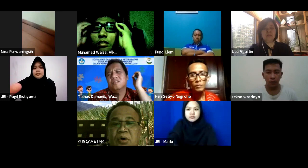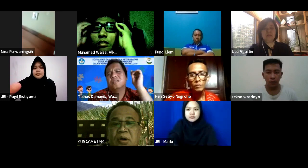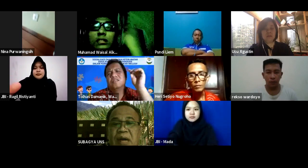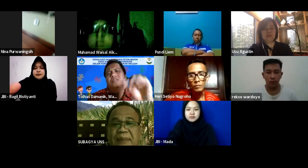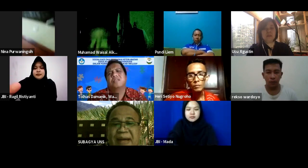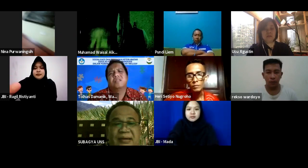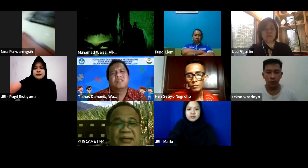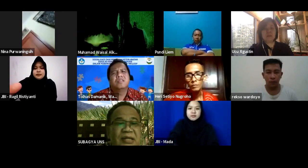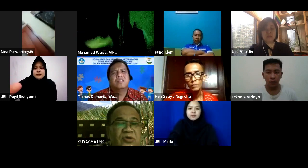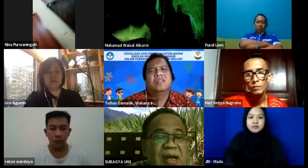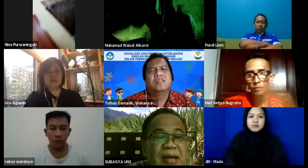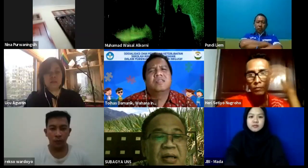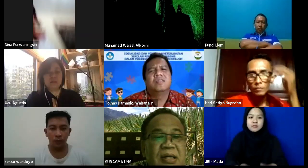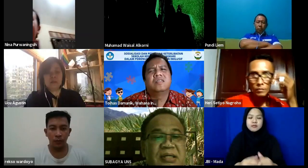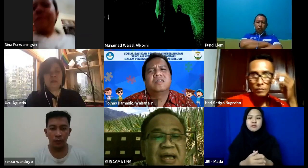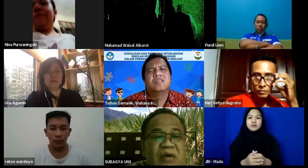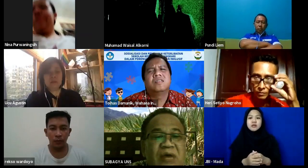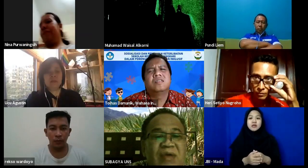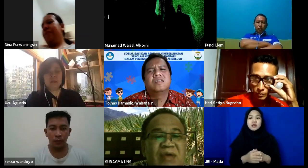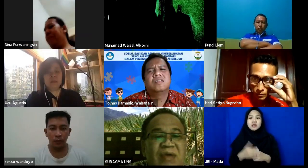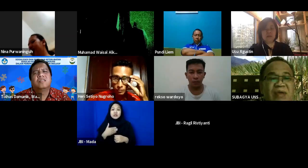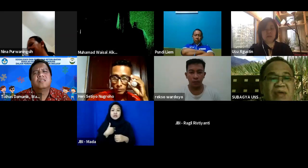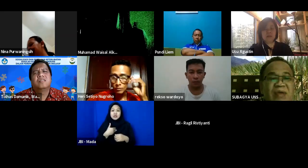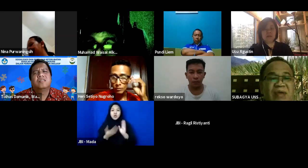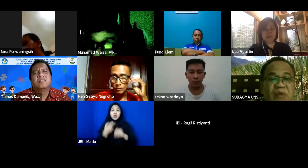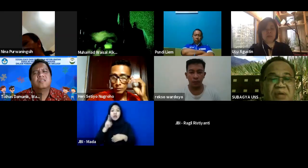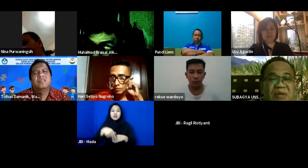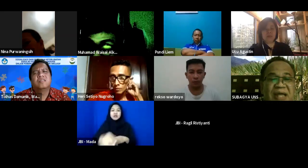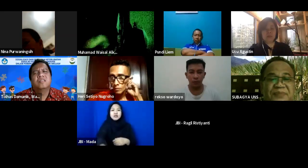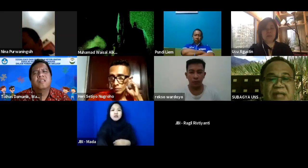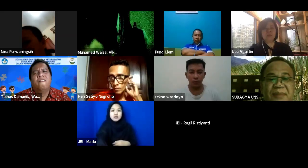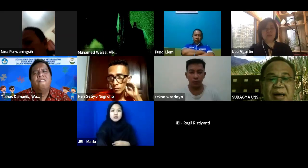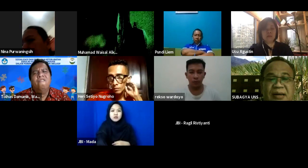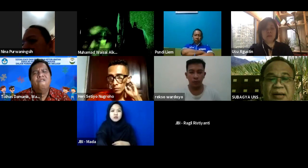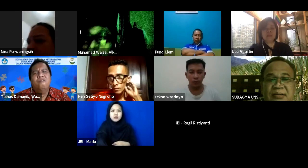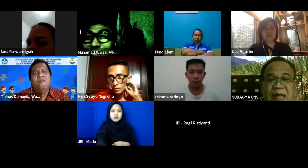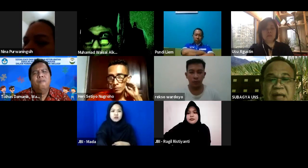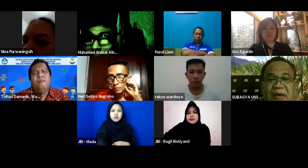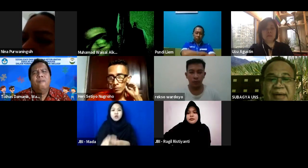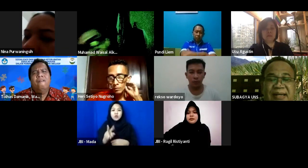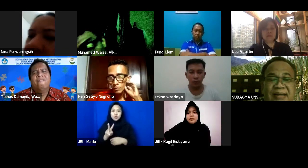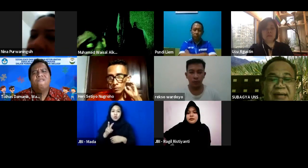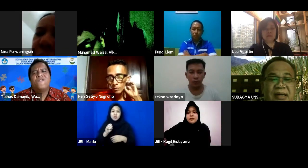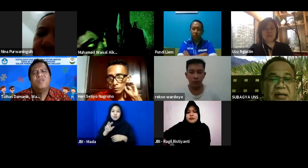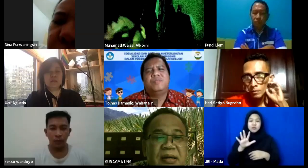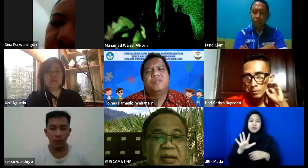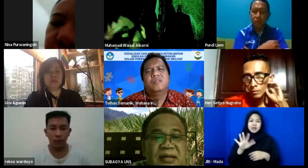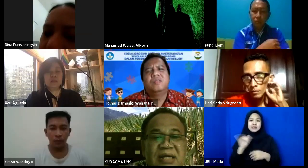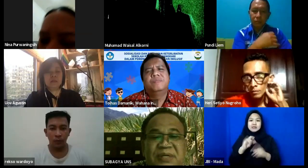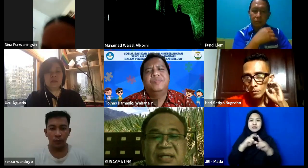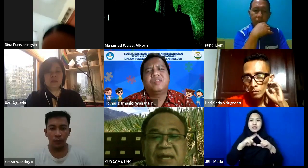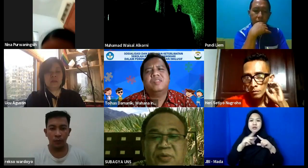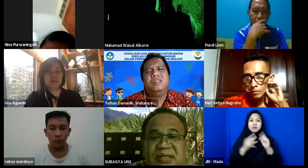26566 pan tidak sekolah saya ulangi lagi pada tahun 2015 bersama Sarwa wanita dateng